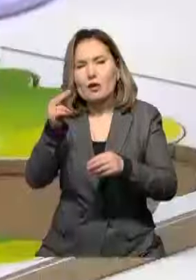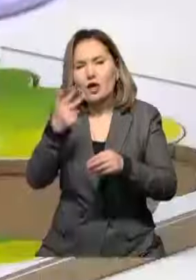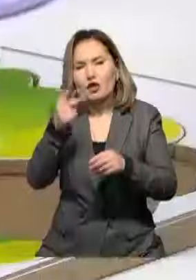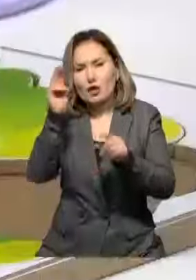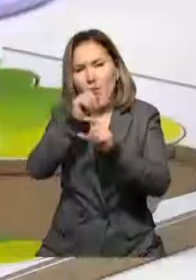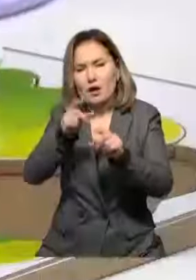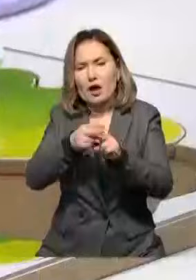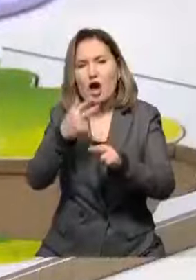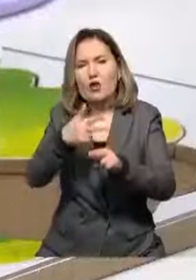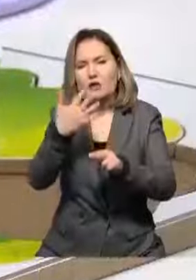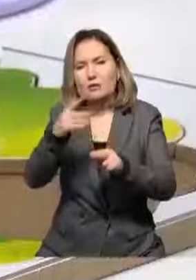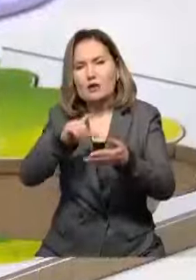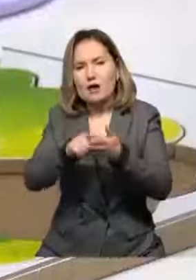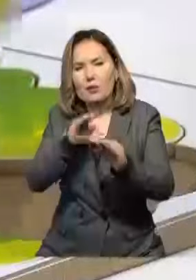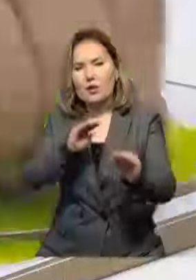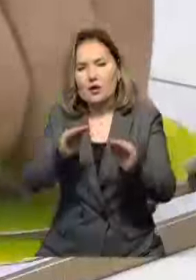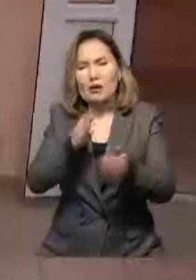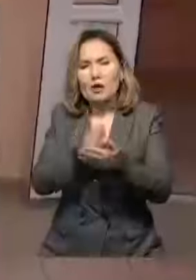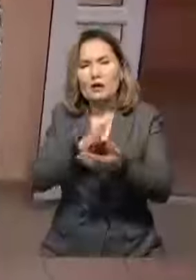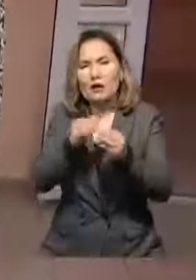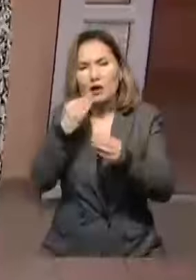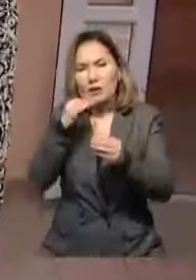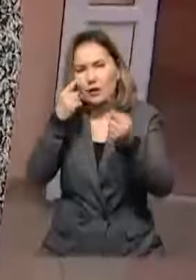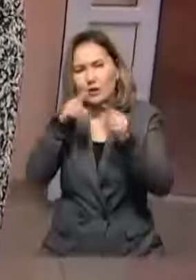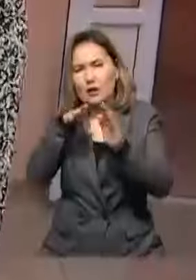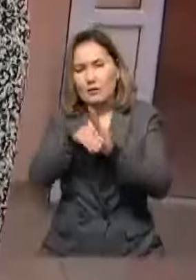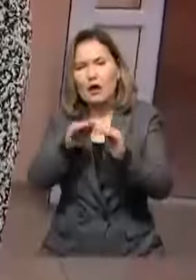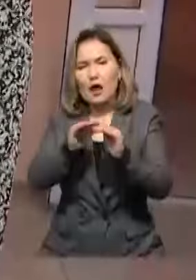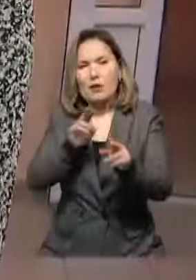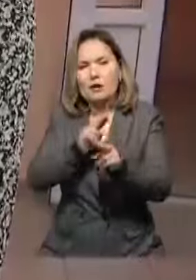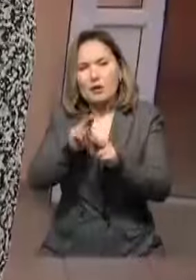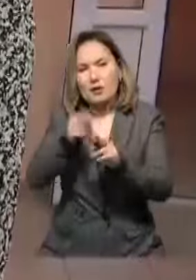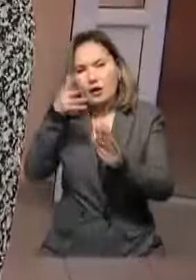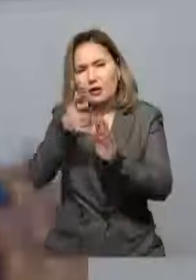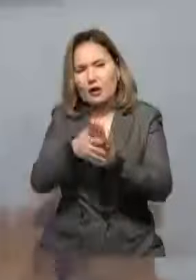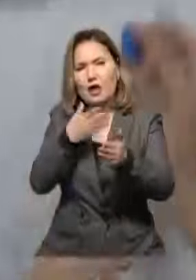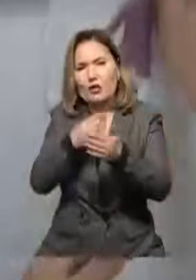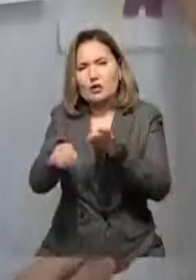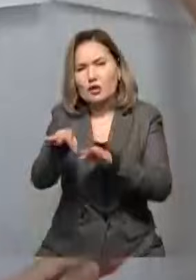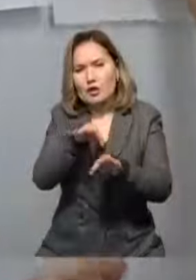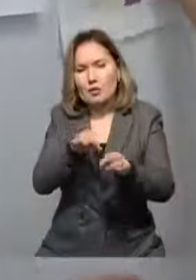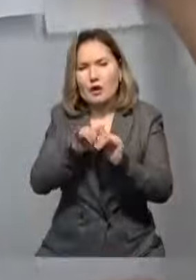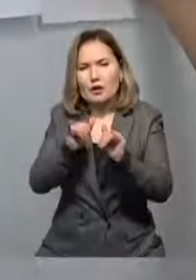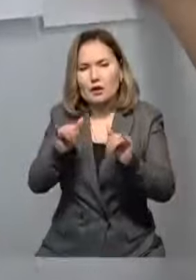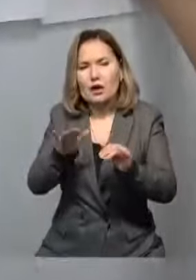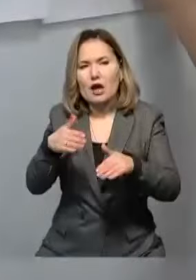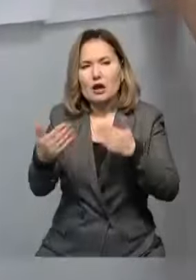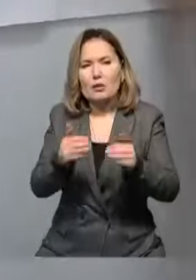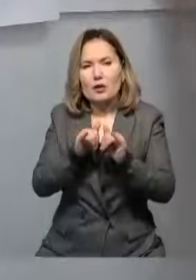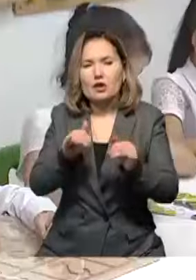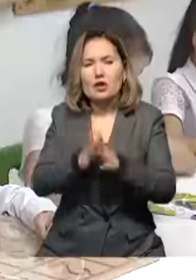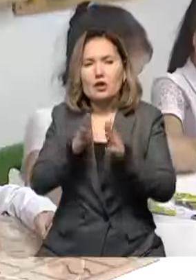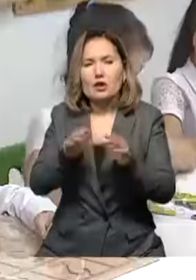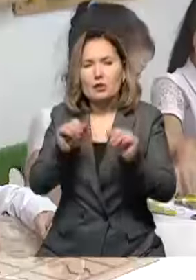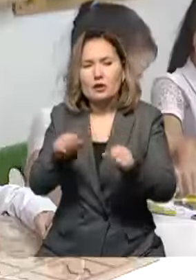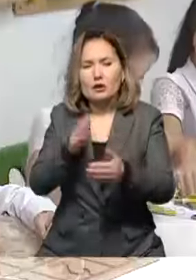35 кабинеті жаңа үлгіде жабдықталды. Тың технология балаларды оқу пәндерін терең зерттеп, өз жобасын жасауға және жан-жақты дамуына мүмкіндік